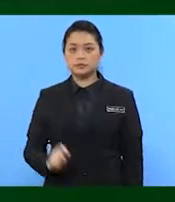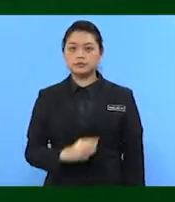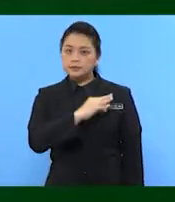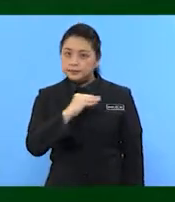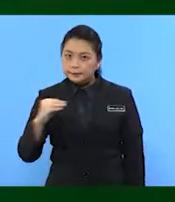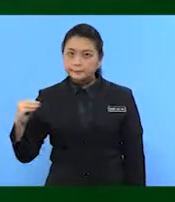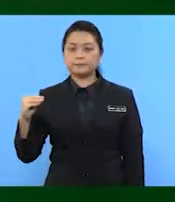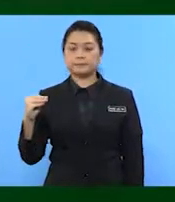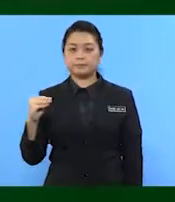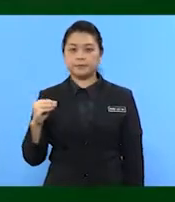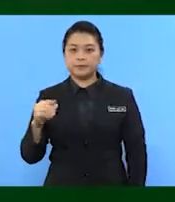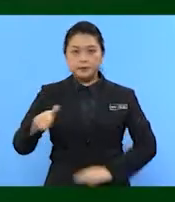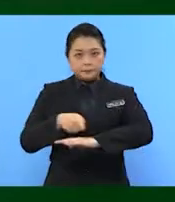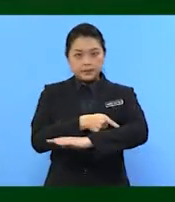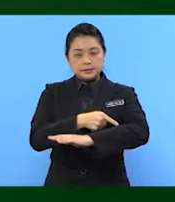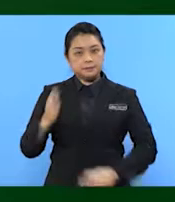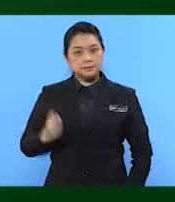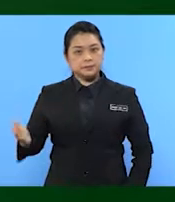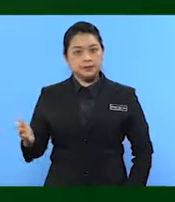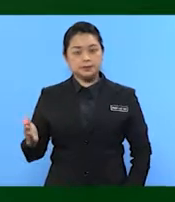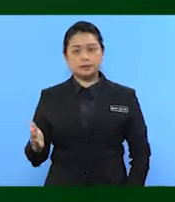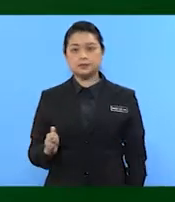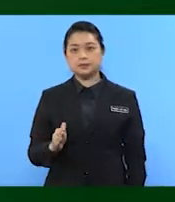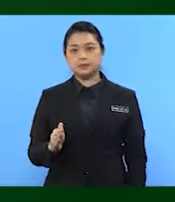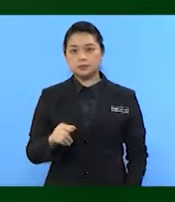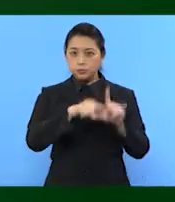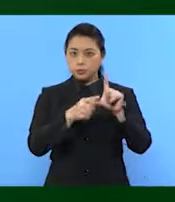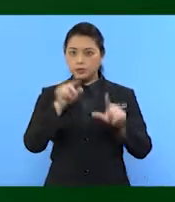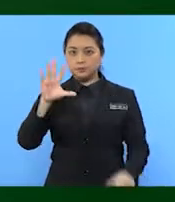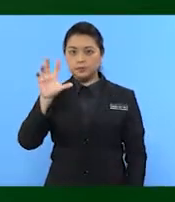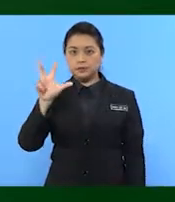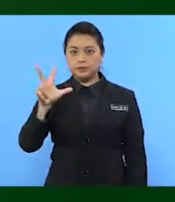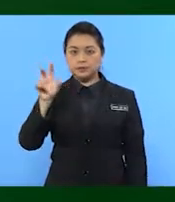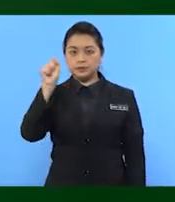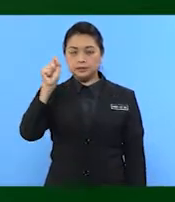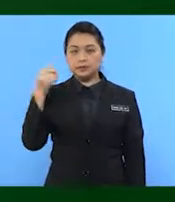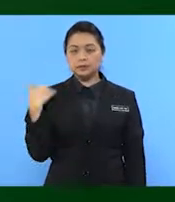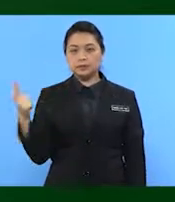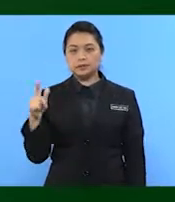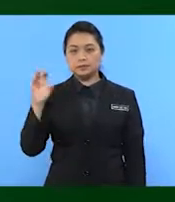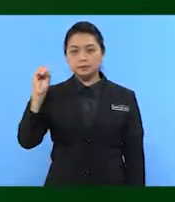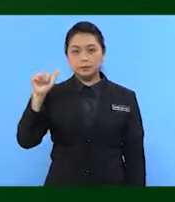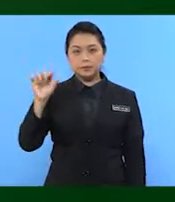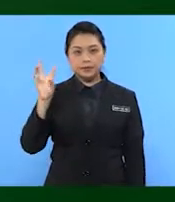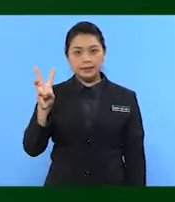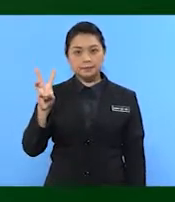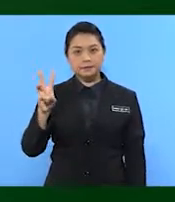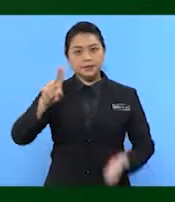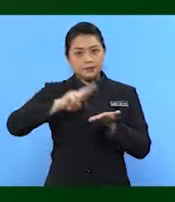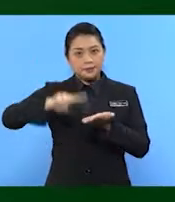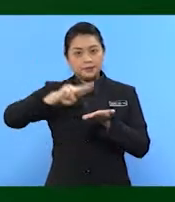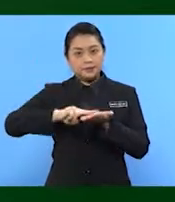Dan panjang bersebelahan dengan sudut 53 darjah ialah sifar perpuluhan 6 yang